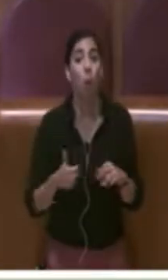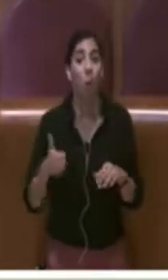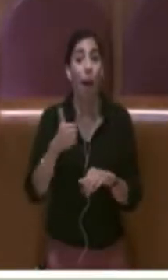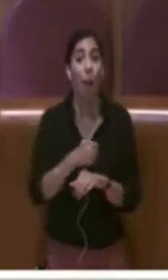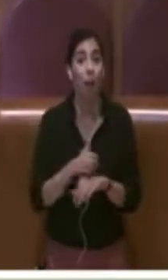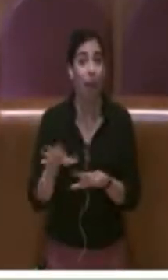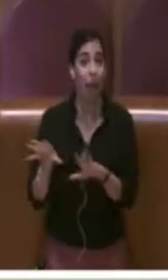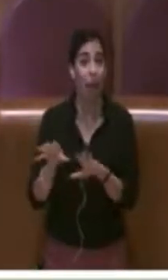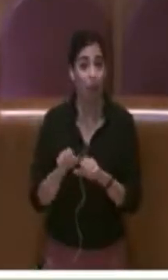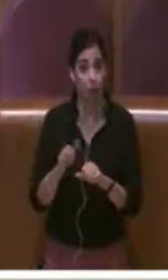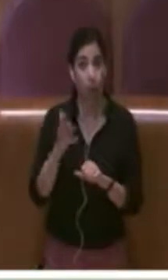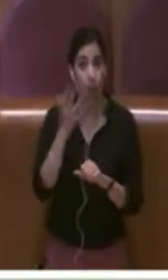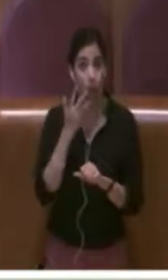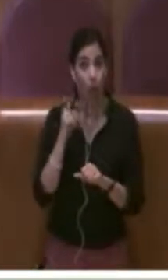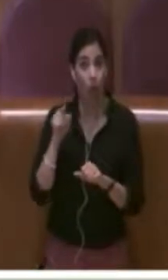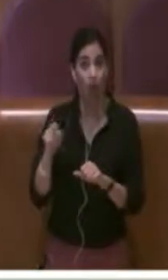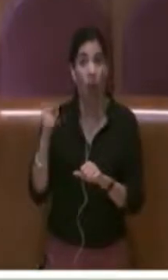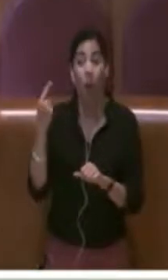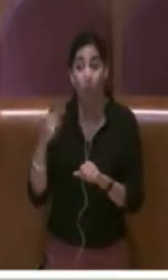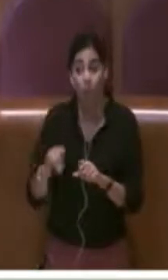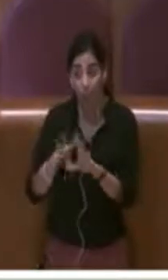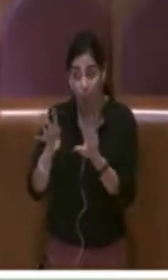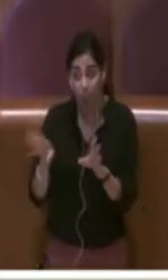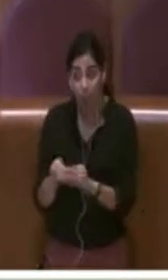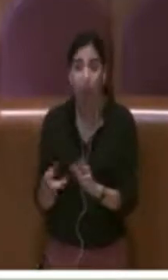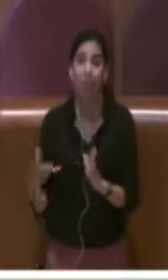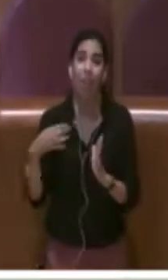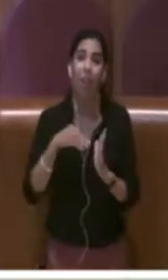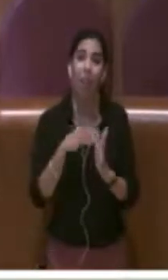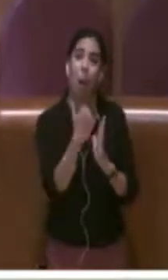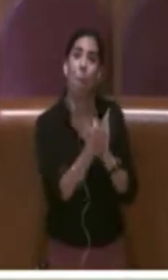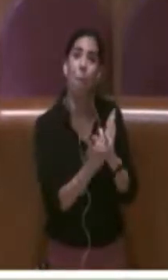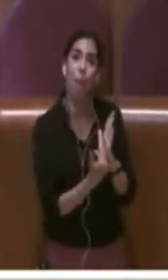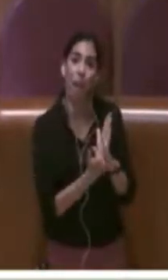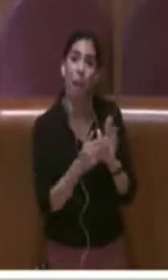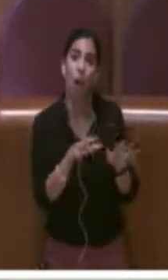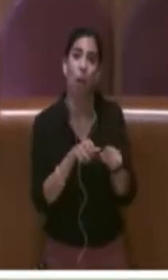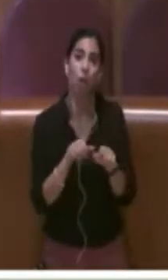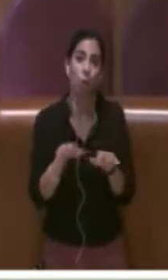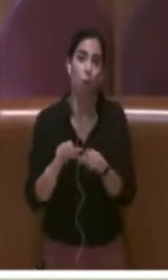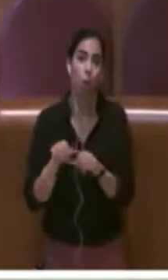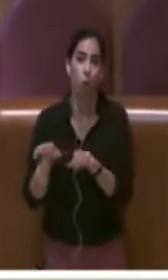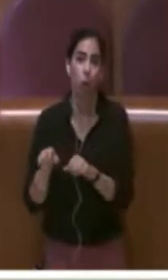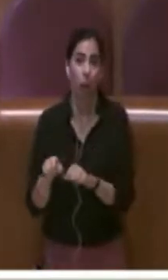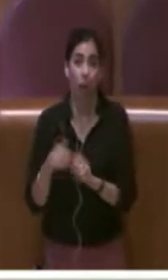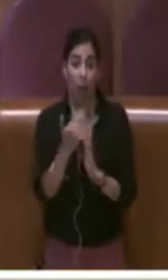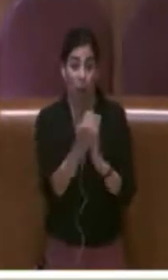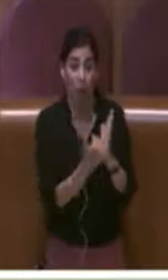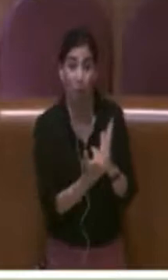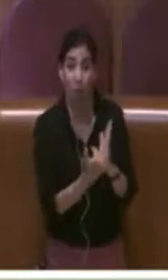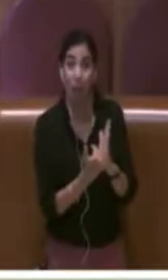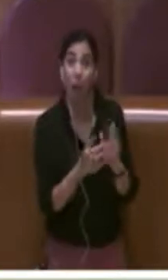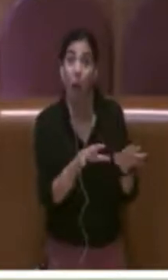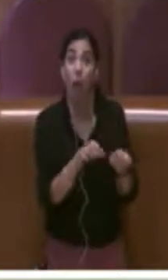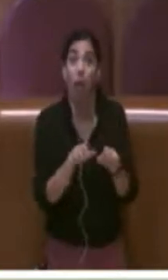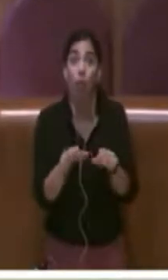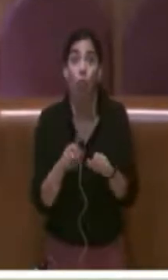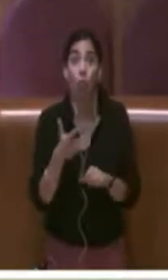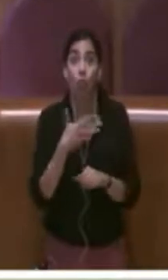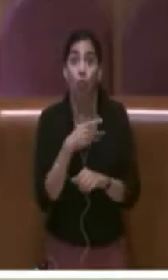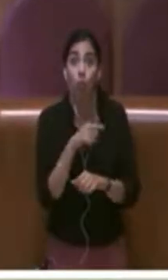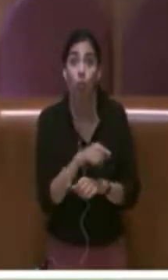assunzionale e per stare dentro il piano assunzionale vuol dire che ci stanno i fondi per poter fare questa cosa questa è stata